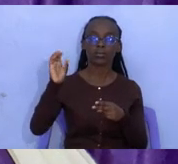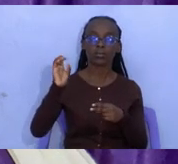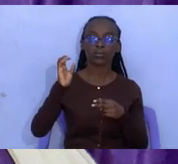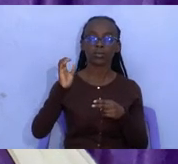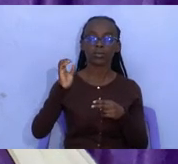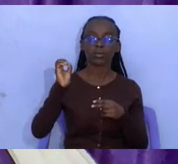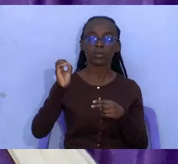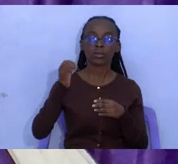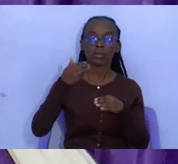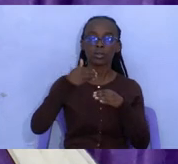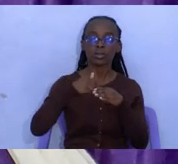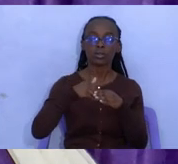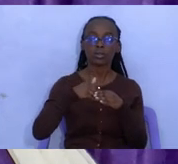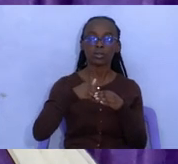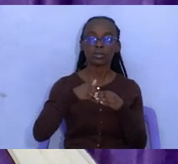kikosi